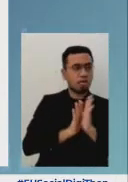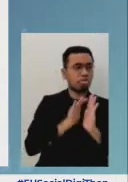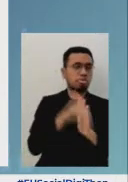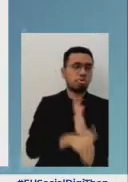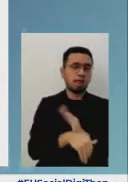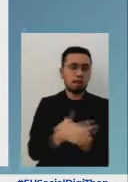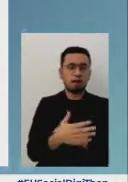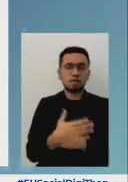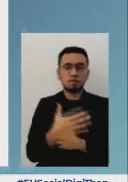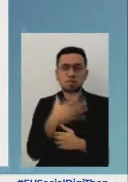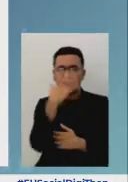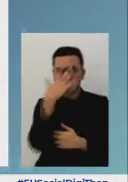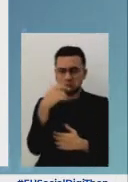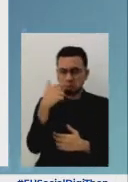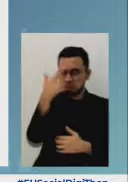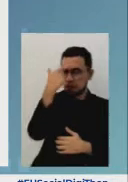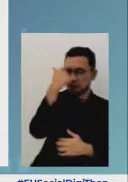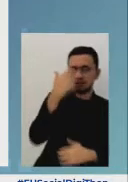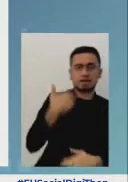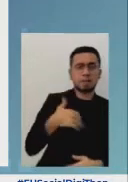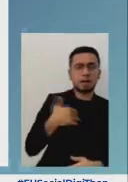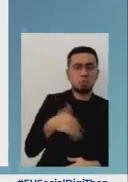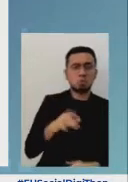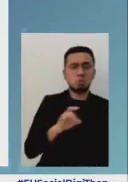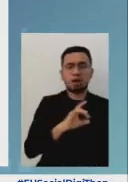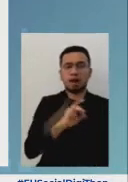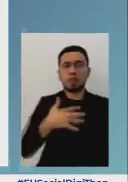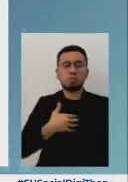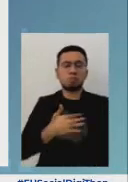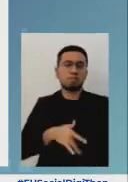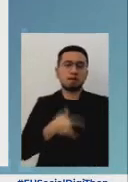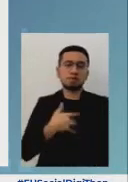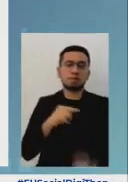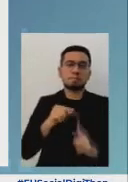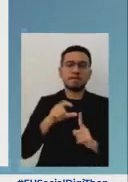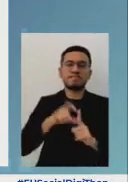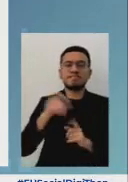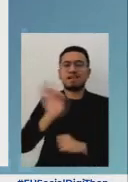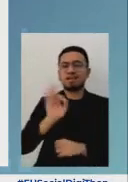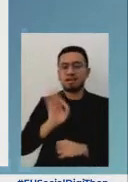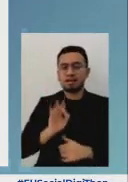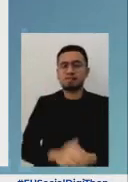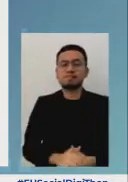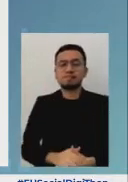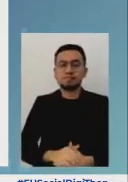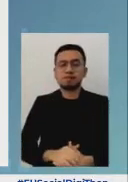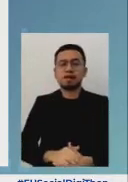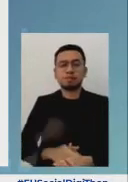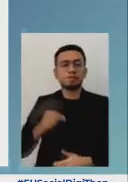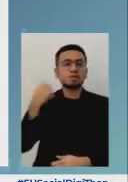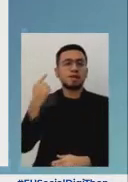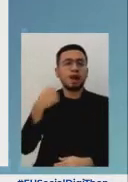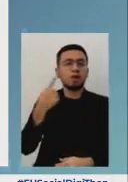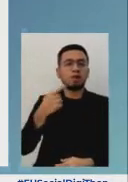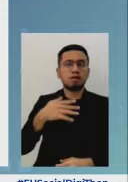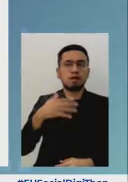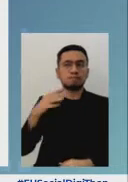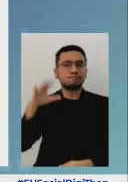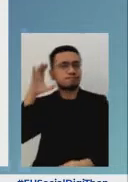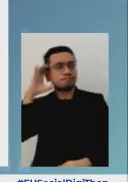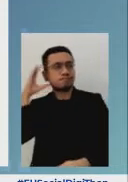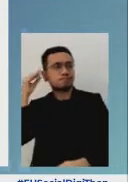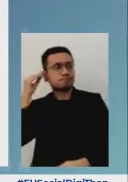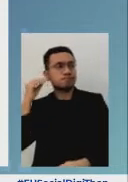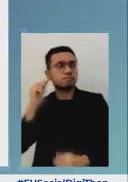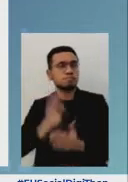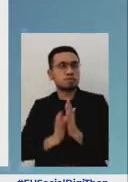menutup diri, menyakiti diri, atau ada yang bunuh diri. Ya, ah, ini udah sering sekali kita dengar ya. Cuman yang aku bilang